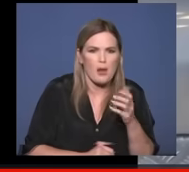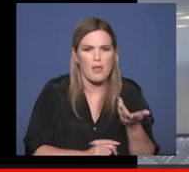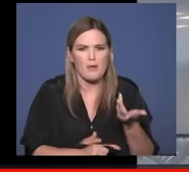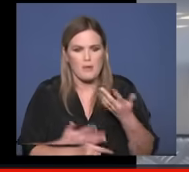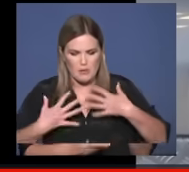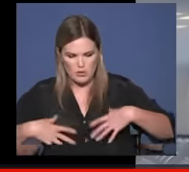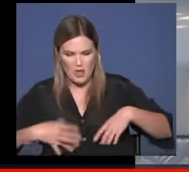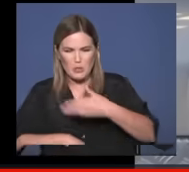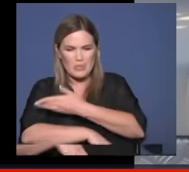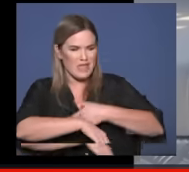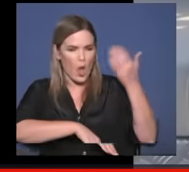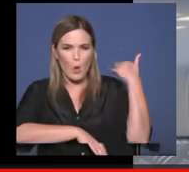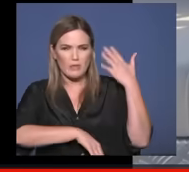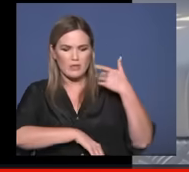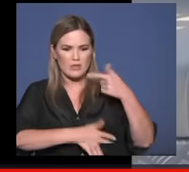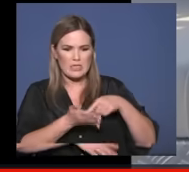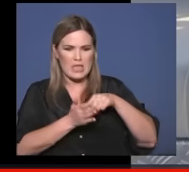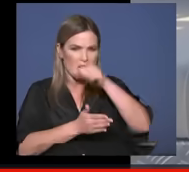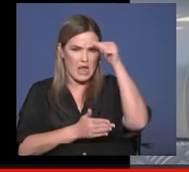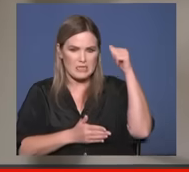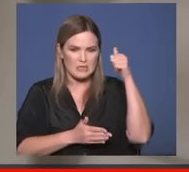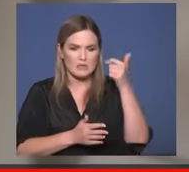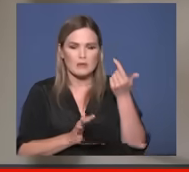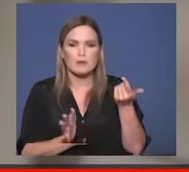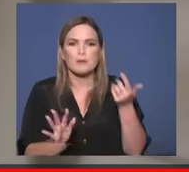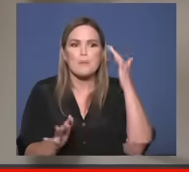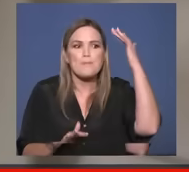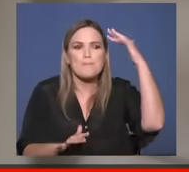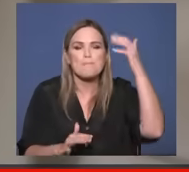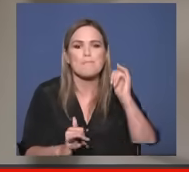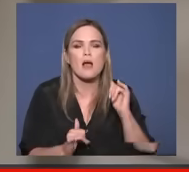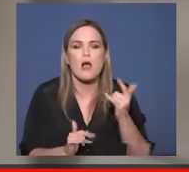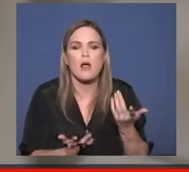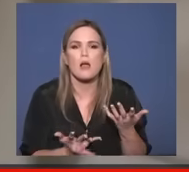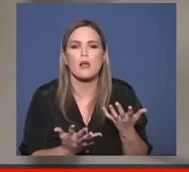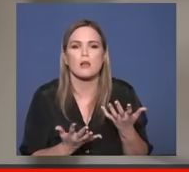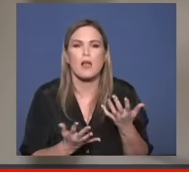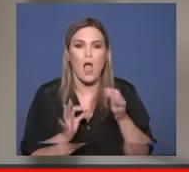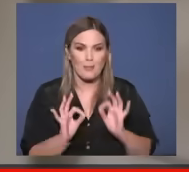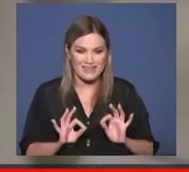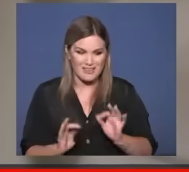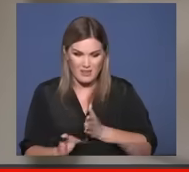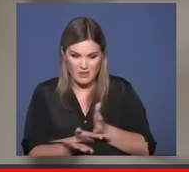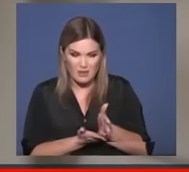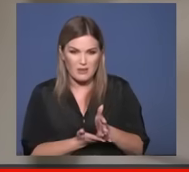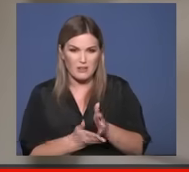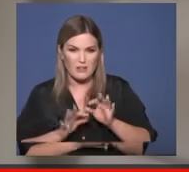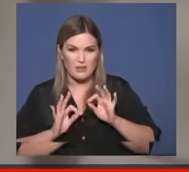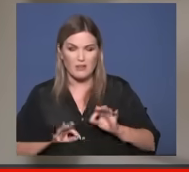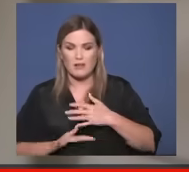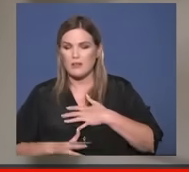פיג'מות קצרות, כי זה היה קיץ. מה תסריט האימים? מה עובר לך בראש? אמיתי, אמיתי, אמיתי, אמיתי,